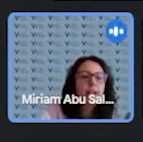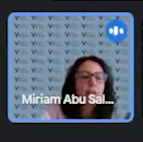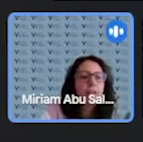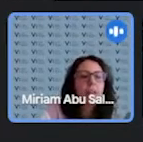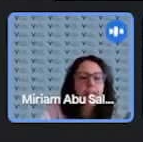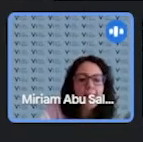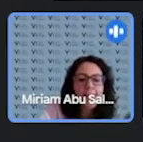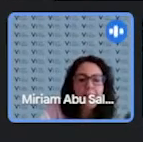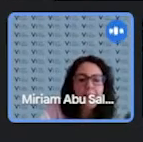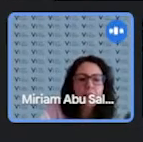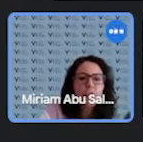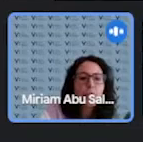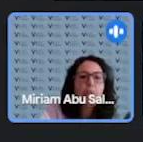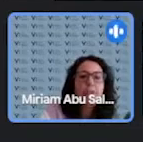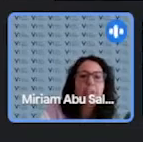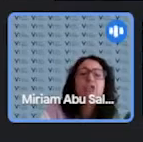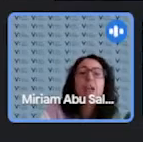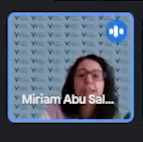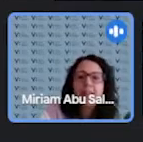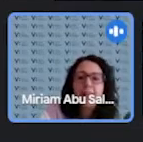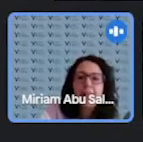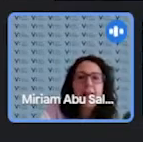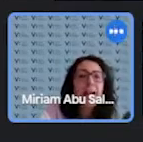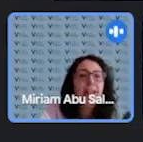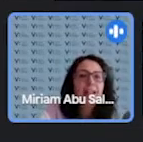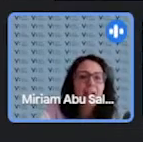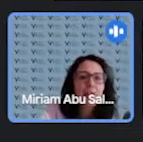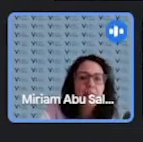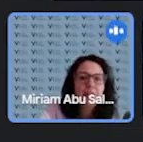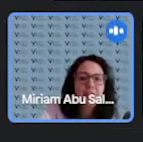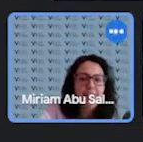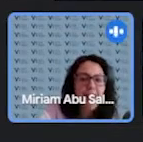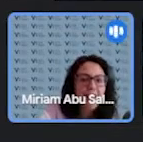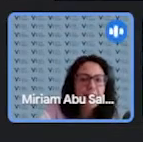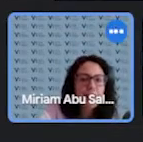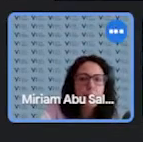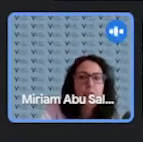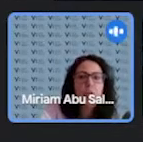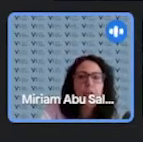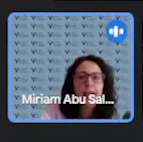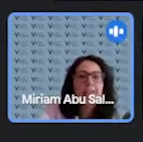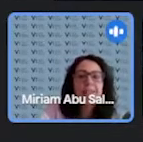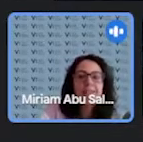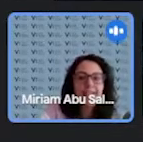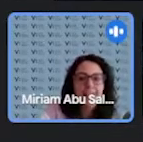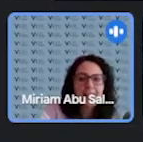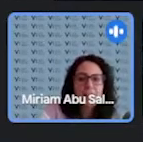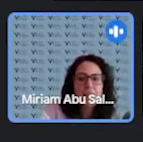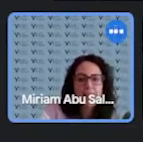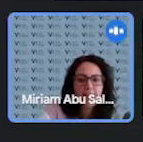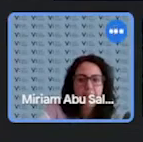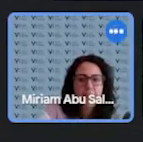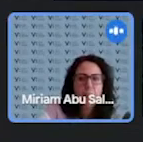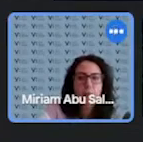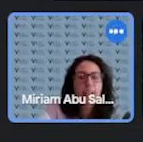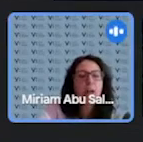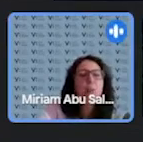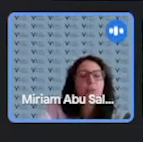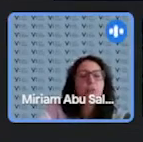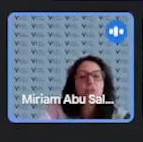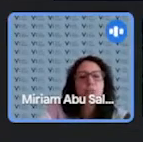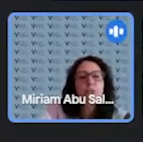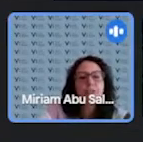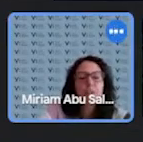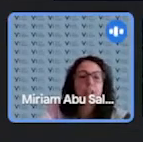dell'integrazione di alcuni crediti, voi potete accedere anche alla laurea magistrale, qualora desideriate ottenerla. Quindi